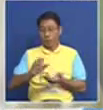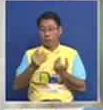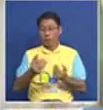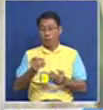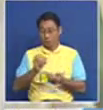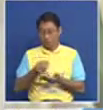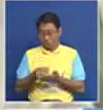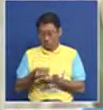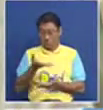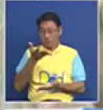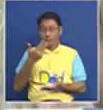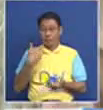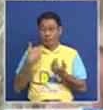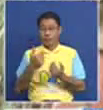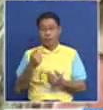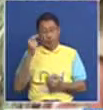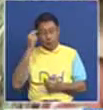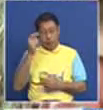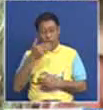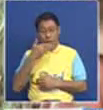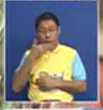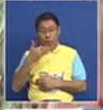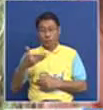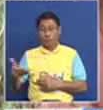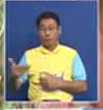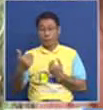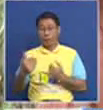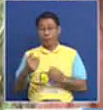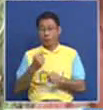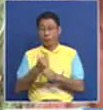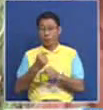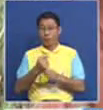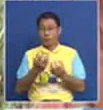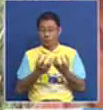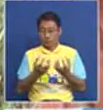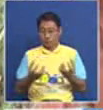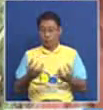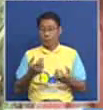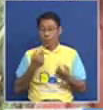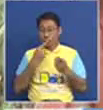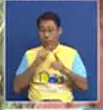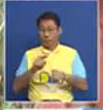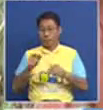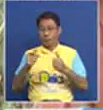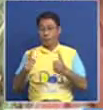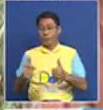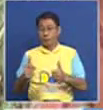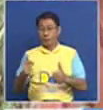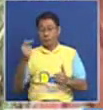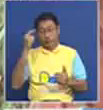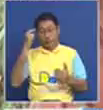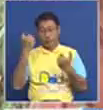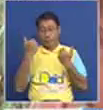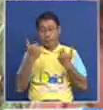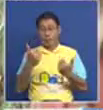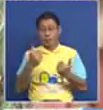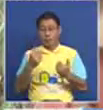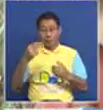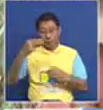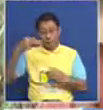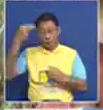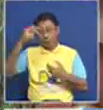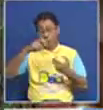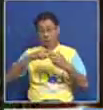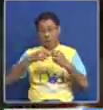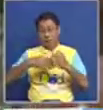ม็ดเงินสูงแต่ในระยะยาวอินทผลัมสามารถออกผลผลิตตอบแทนได้อย่างคุ้มค่าและไม่ต้องกังวลถึงอุปสรรคและ